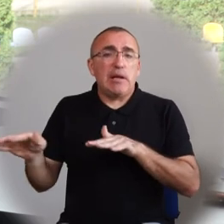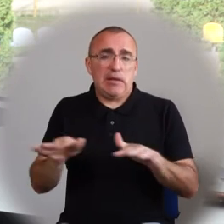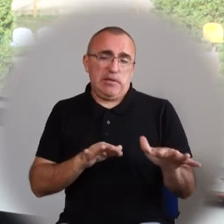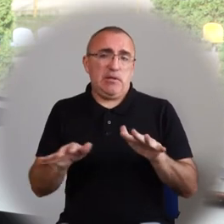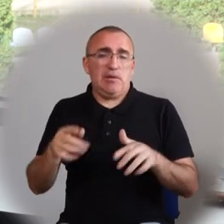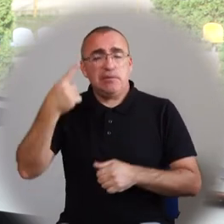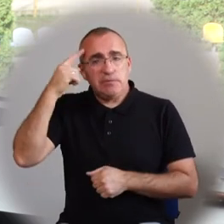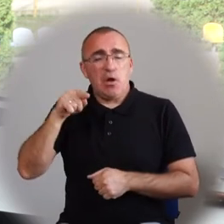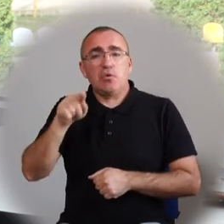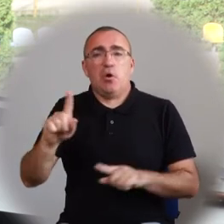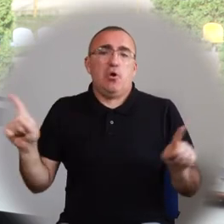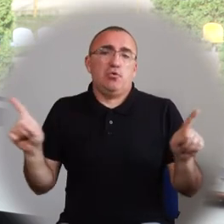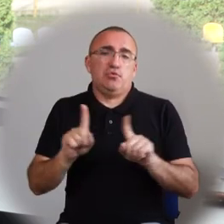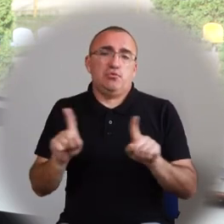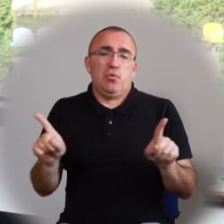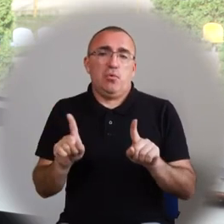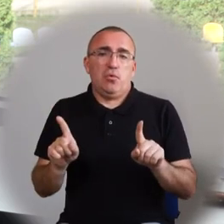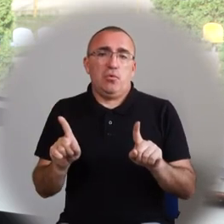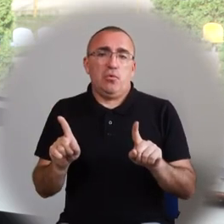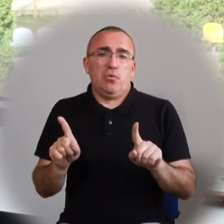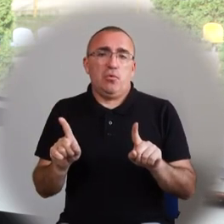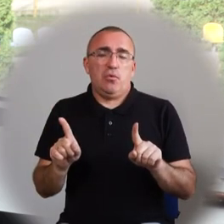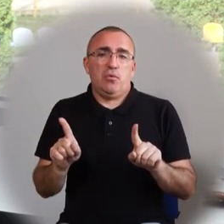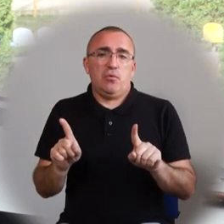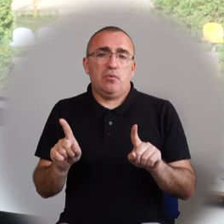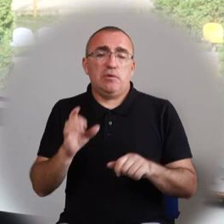з конкретних дій. Знаю про те, що